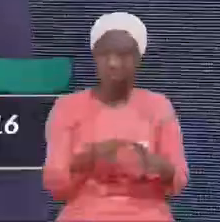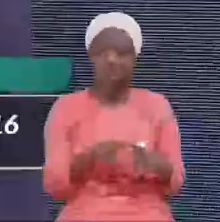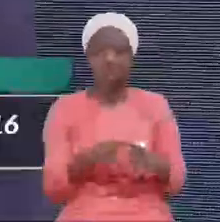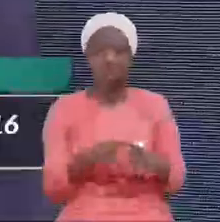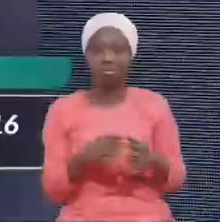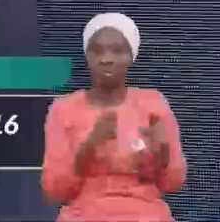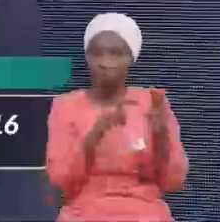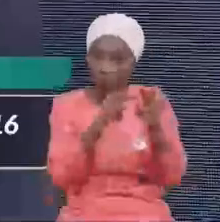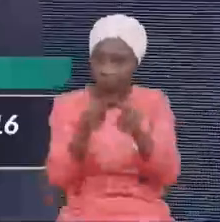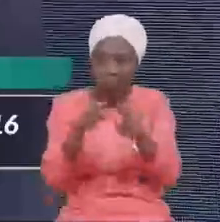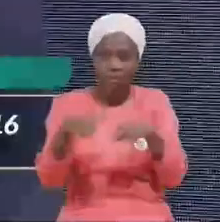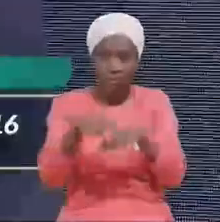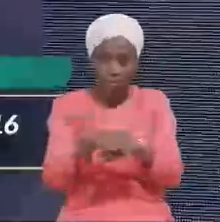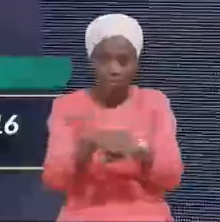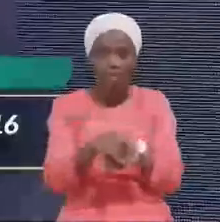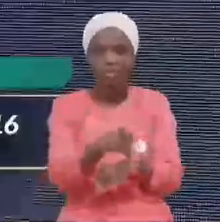Veillez sur cela.